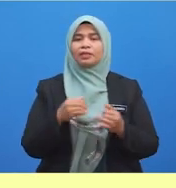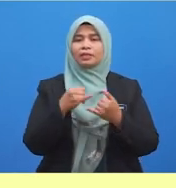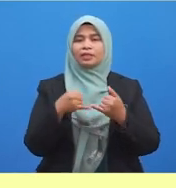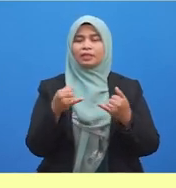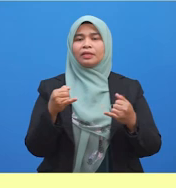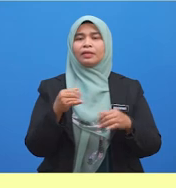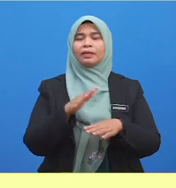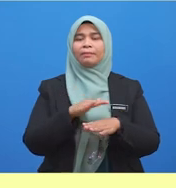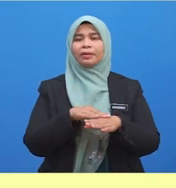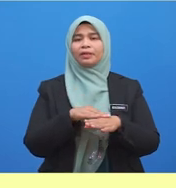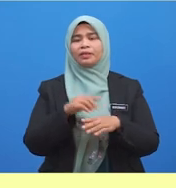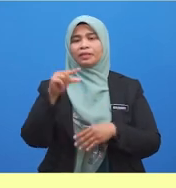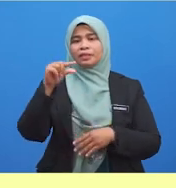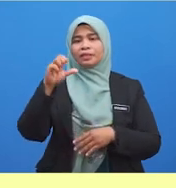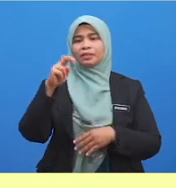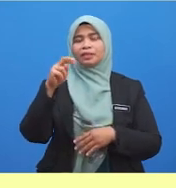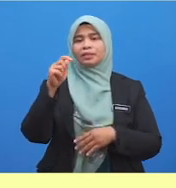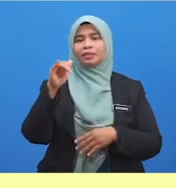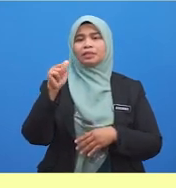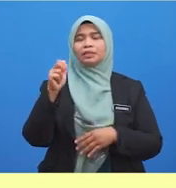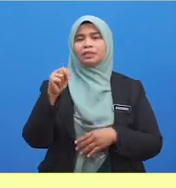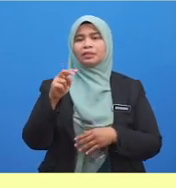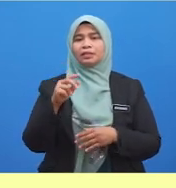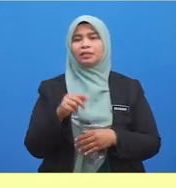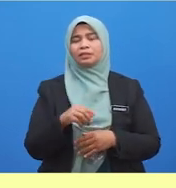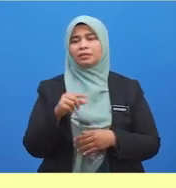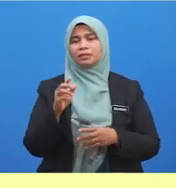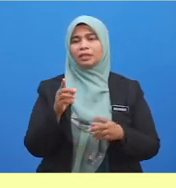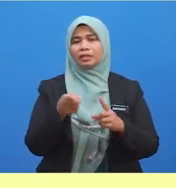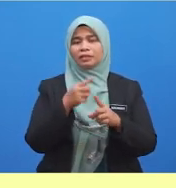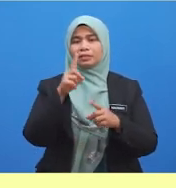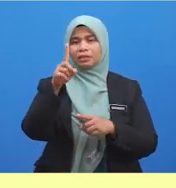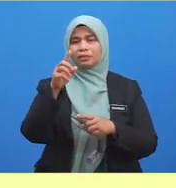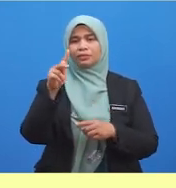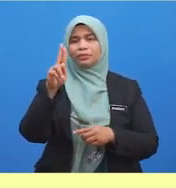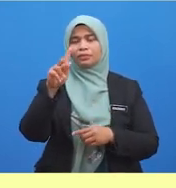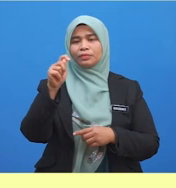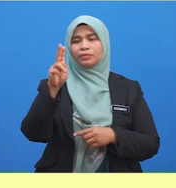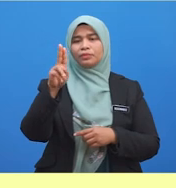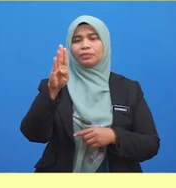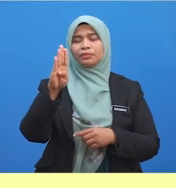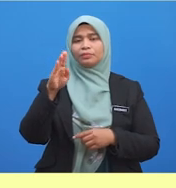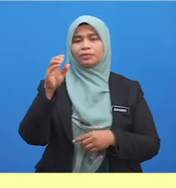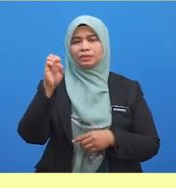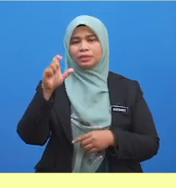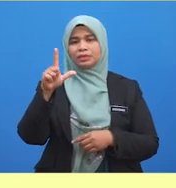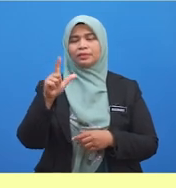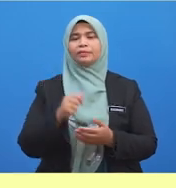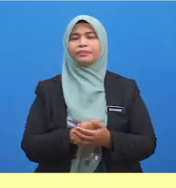pada gentian gelendong dari satu kutub sel dan